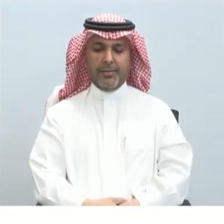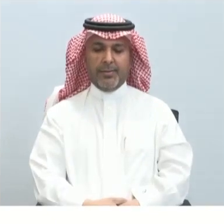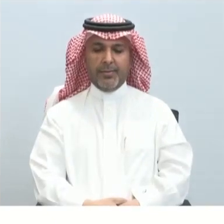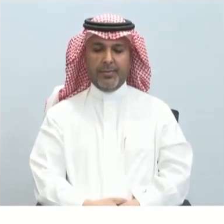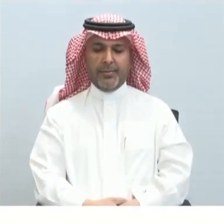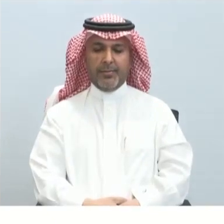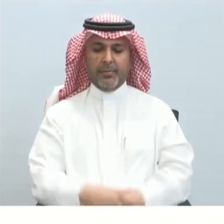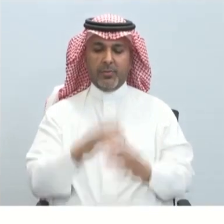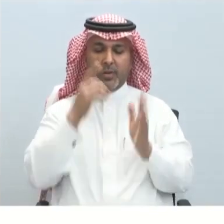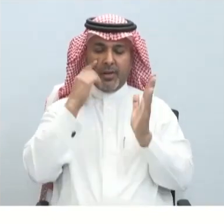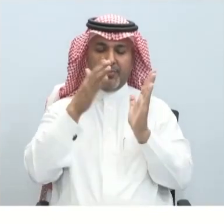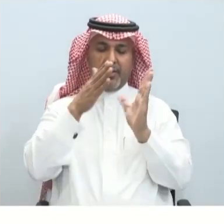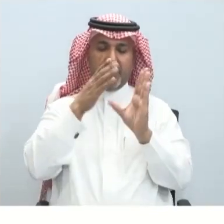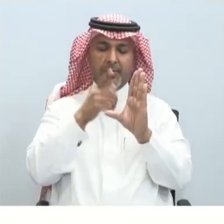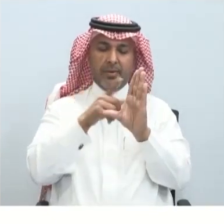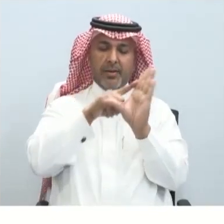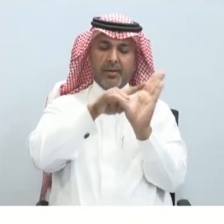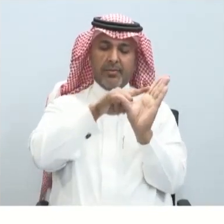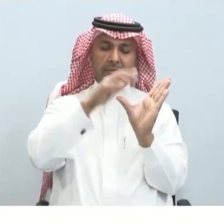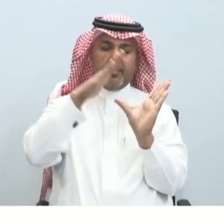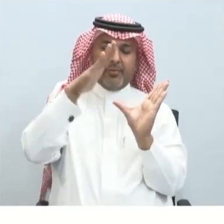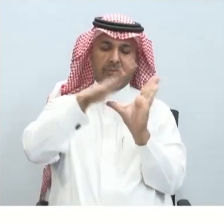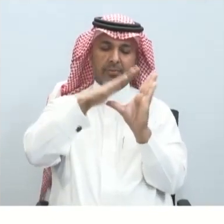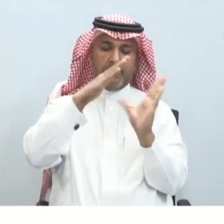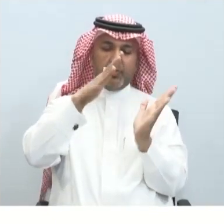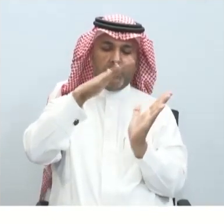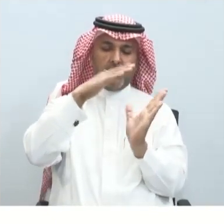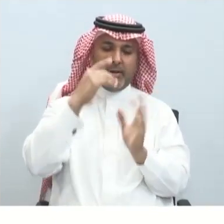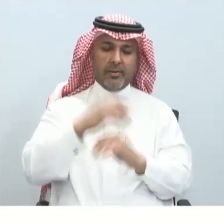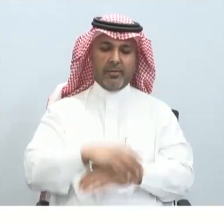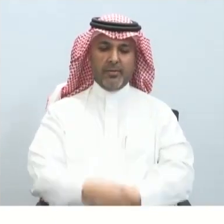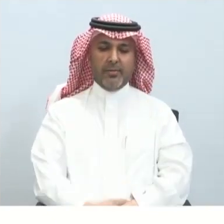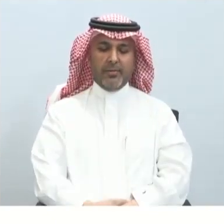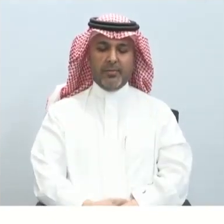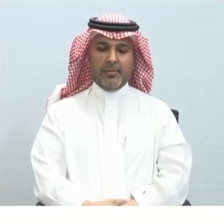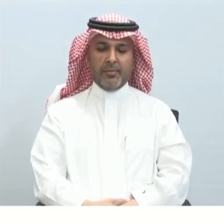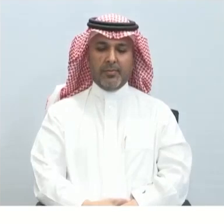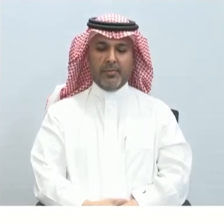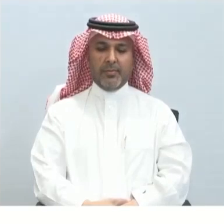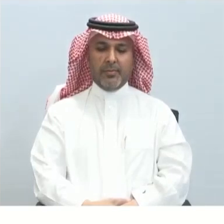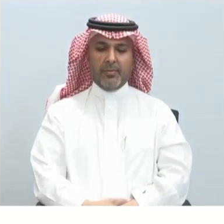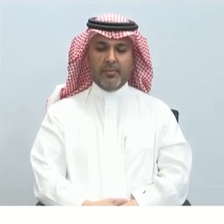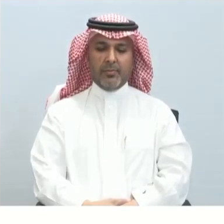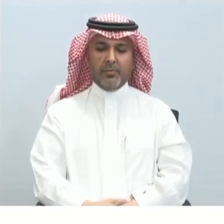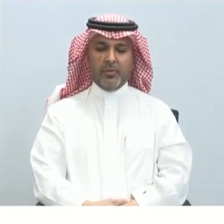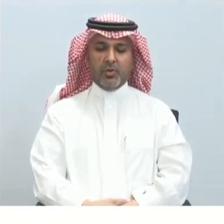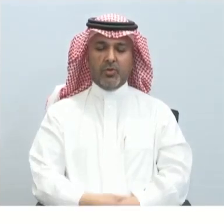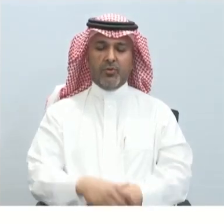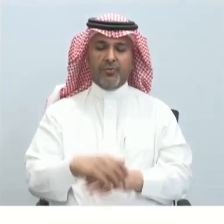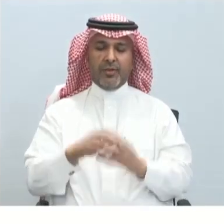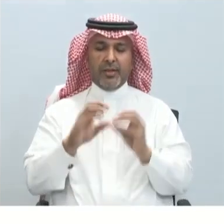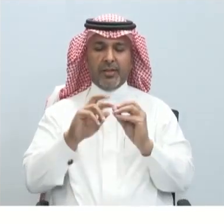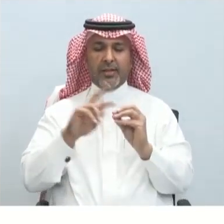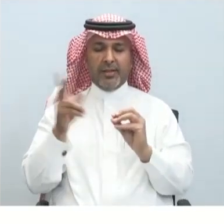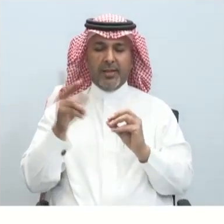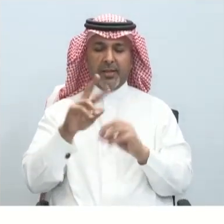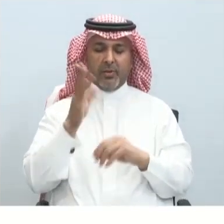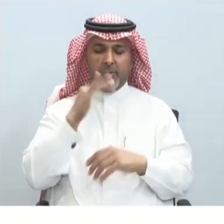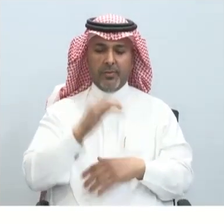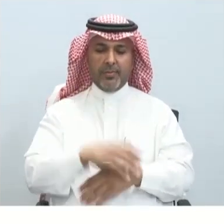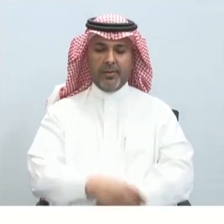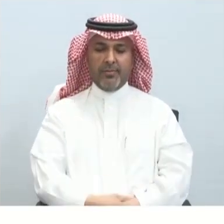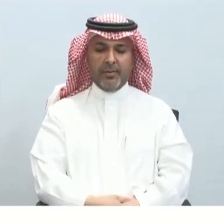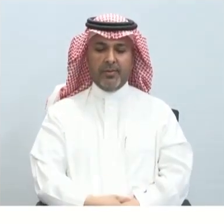منفرجه كذا بيجي متوازي الاضلاع هل ستتغير المساحه خلونا نشوف كم حتى تصير